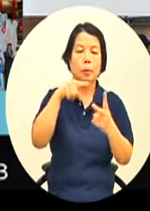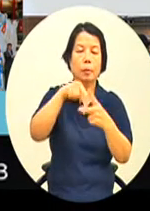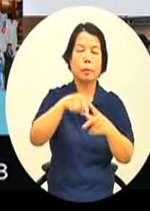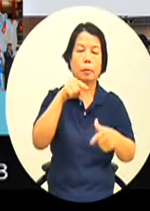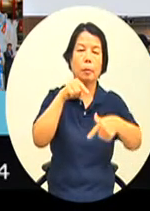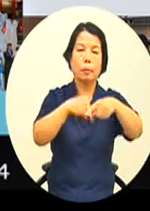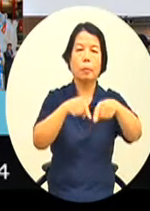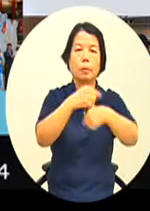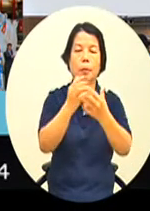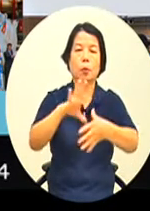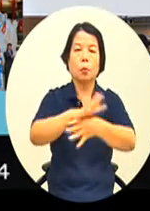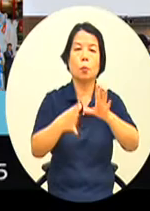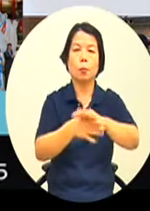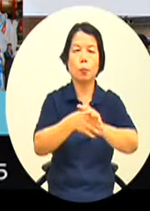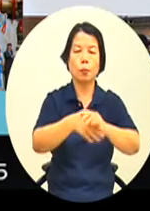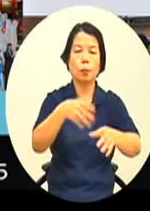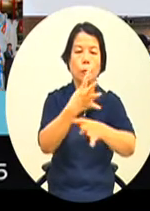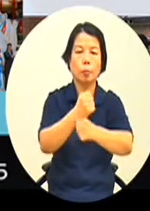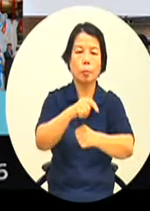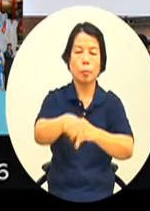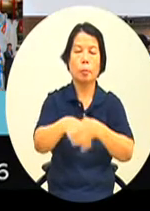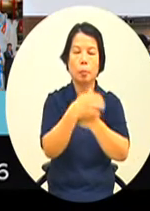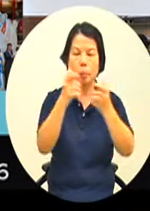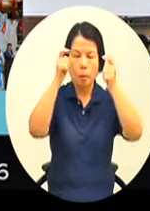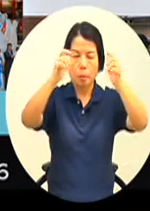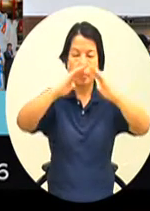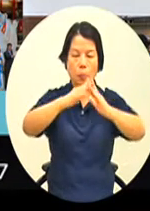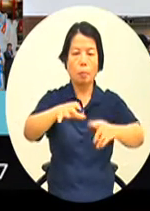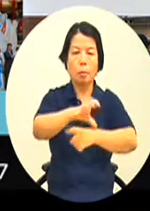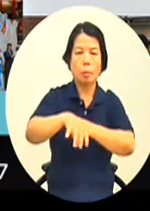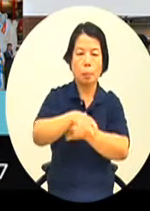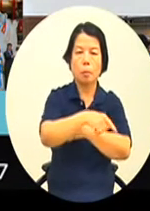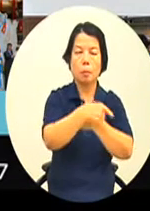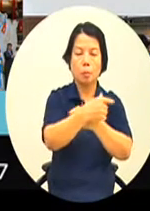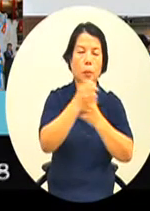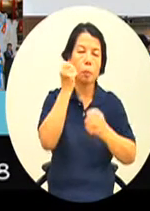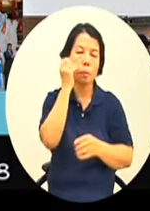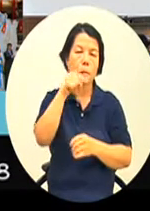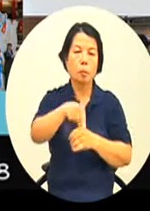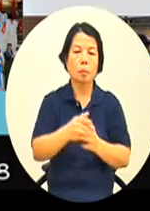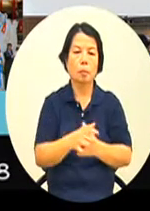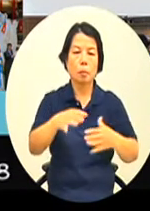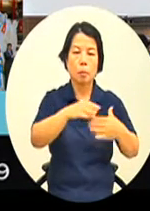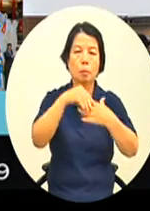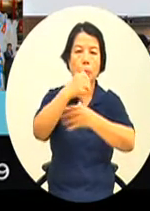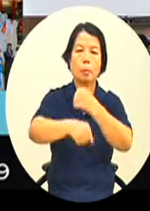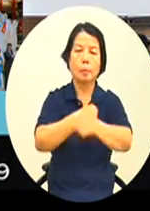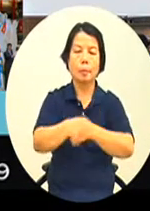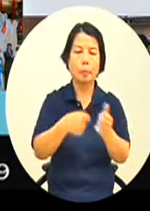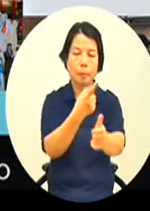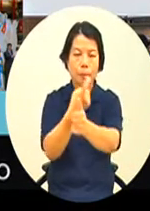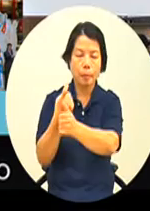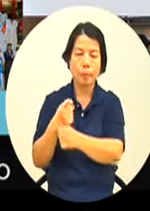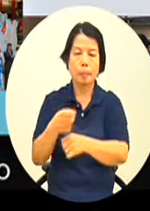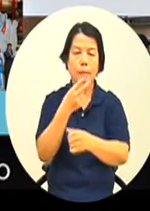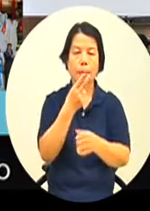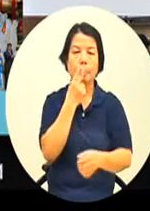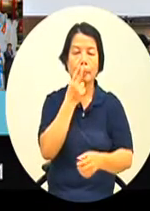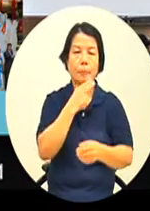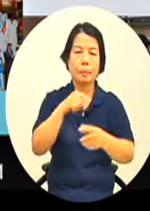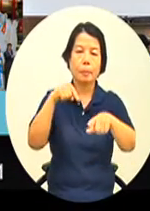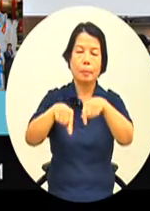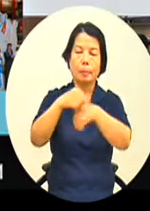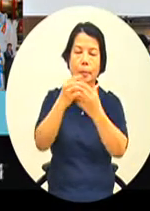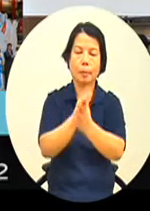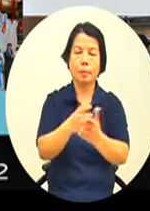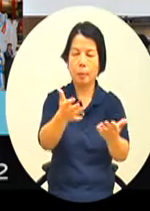我们以这个我们高雄很特有这个农业物产观光哦，希望来带动跟吸引我们亚太区的朋友来访跟